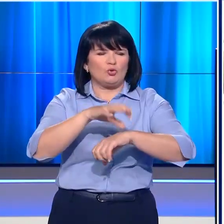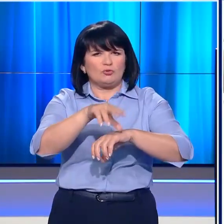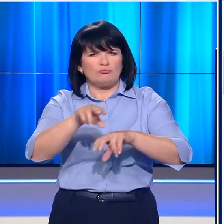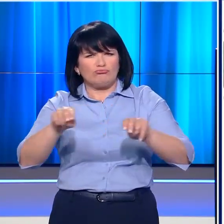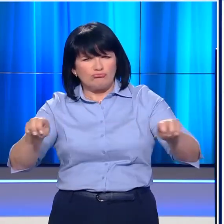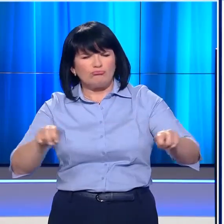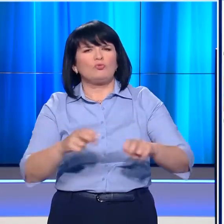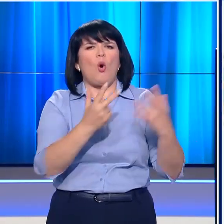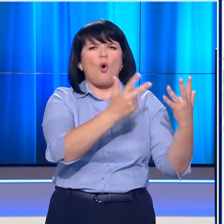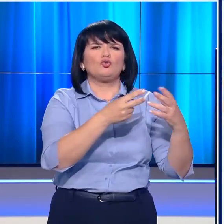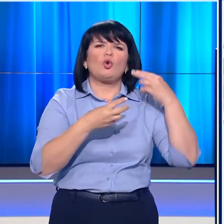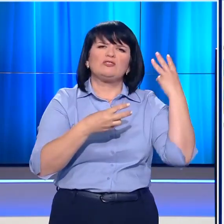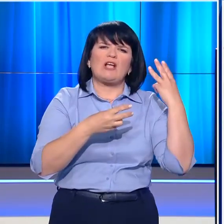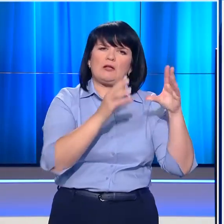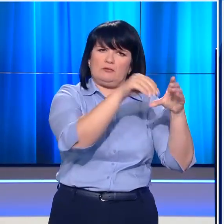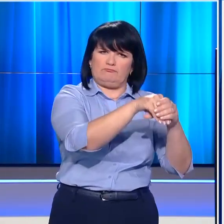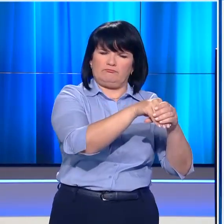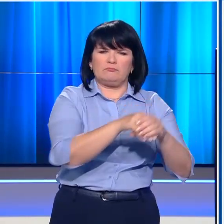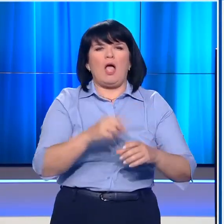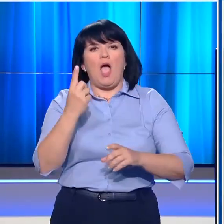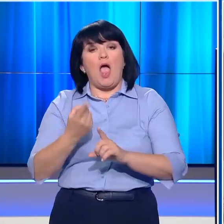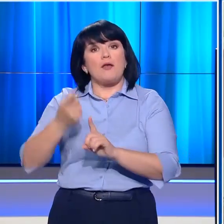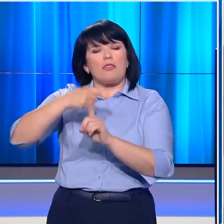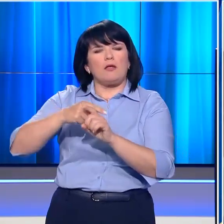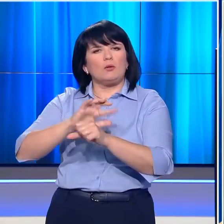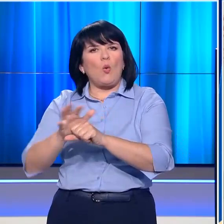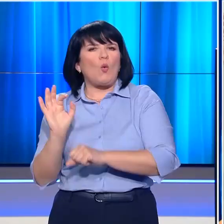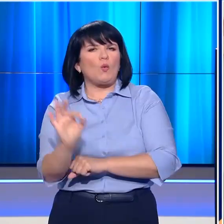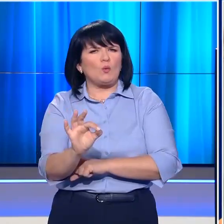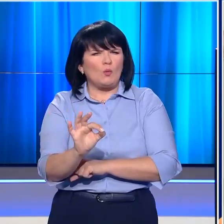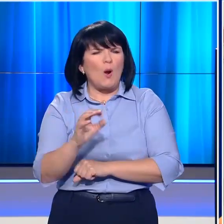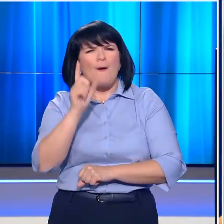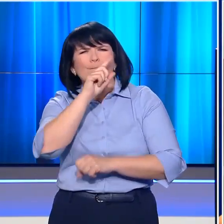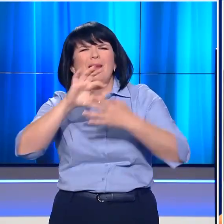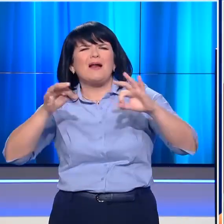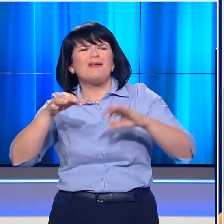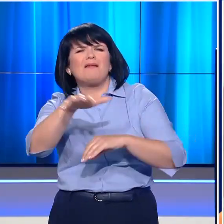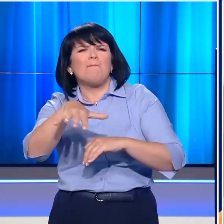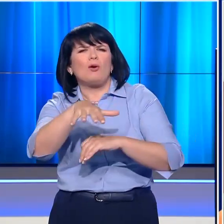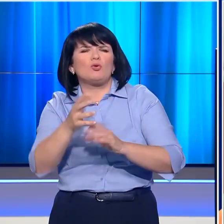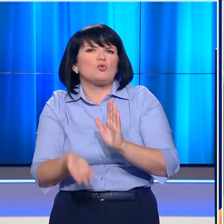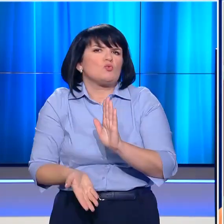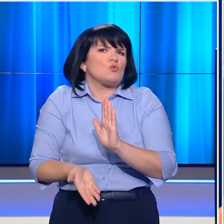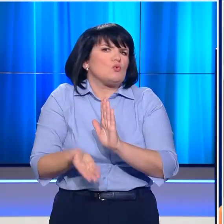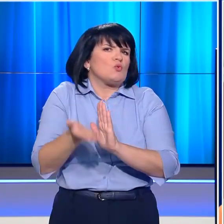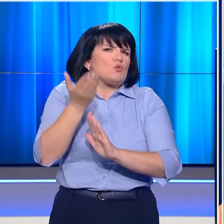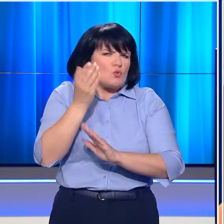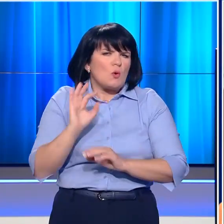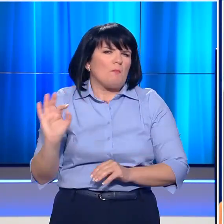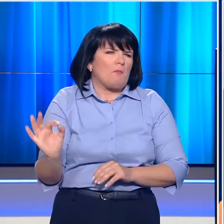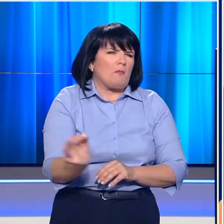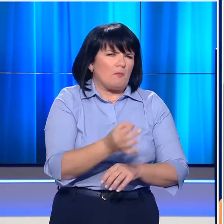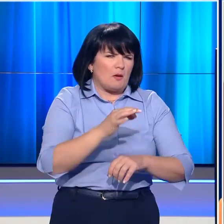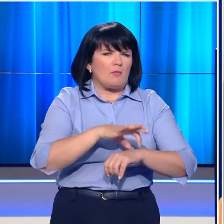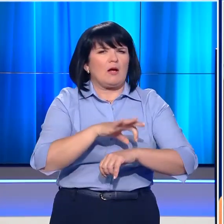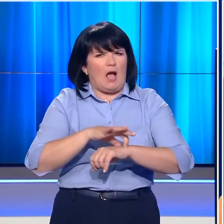8 στην περιοχή της Ξάνθης. Ένα ακόμα θετικό δείγμα εντοπίστηκε στην Παραμυθιά, ανεβάζοντας το συνολικό αριθμό των κρούσματων